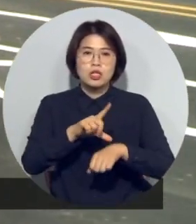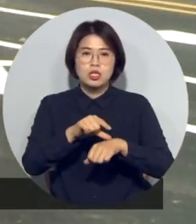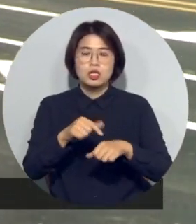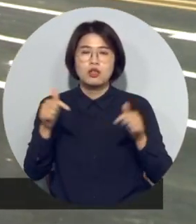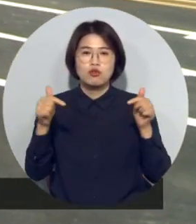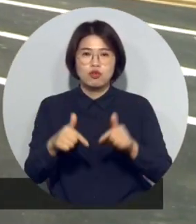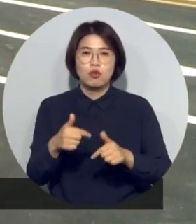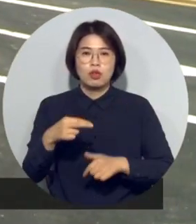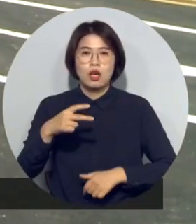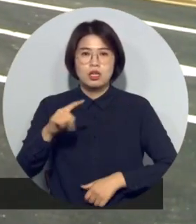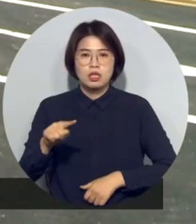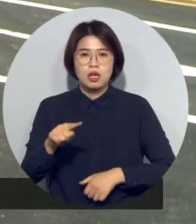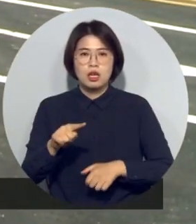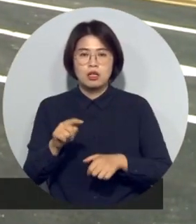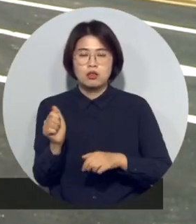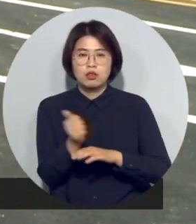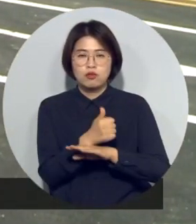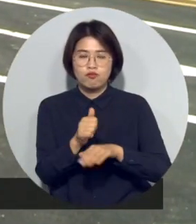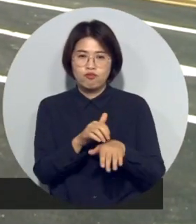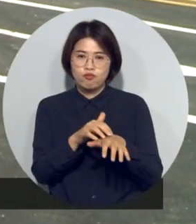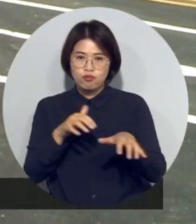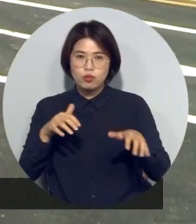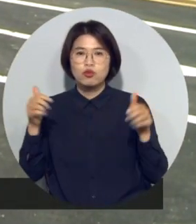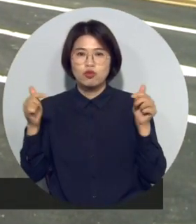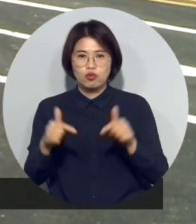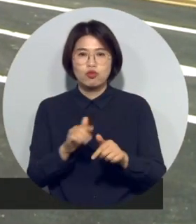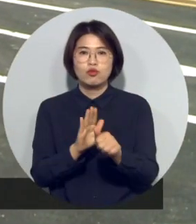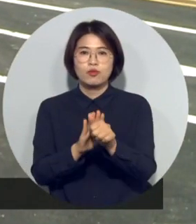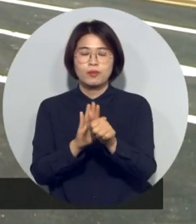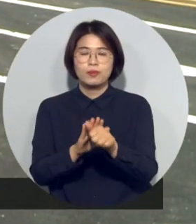출퇴근 혼잡을 조리는 데도 큰 도움이 될 것으로 보입니다